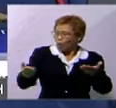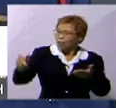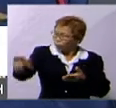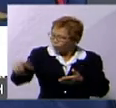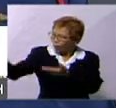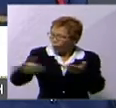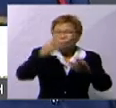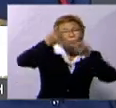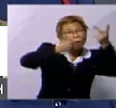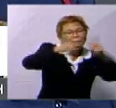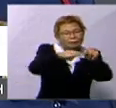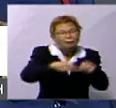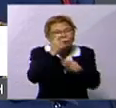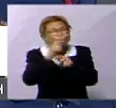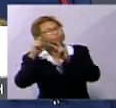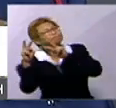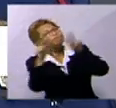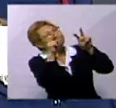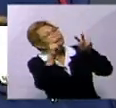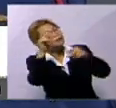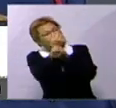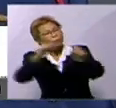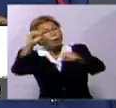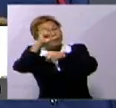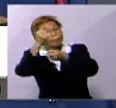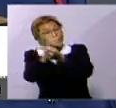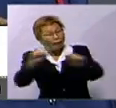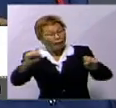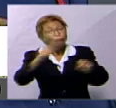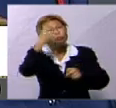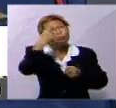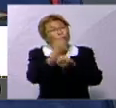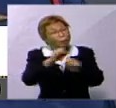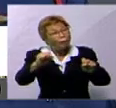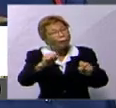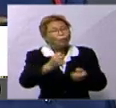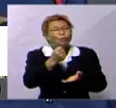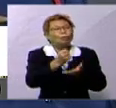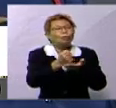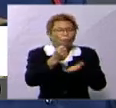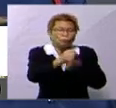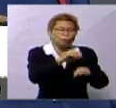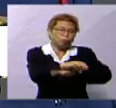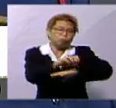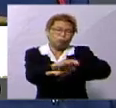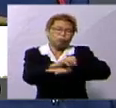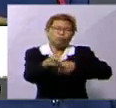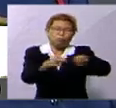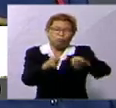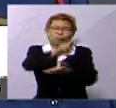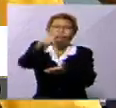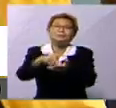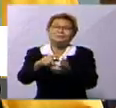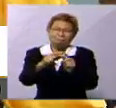tertentu saja pihak Nay ni keselamatan pekerjaan ni untuk membantu memberikan khidmat nasihat kepada pengurusan pusat-pusat